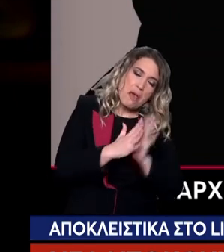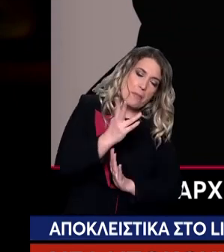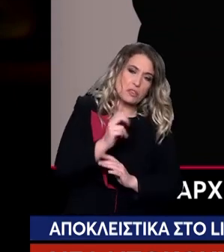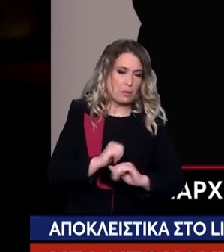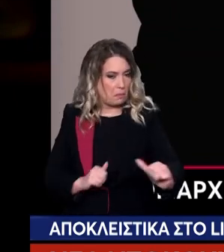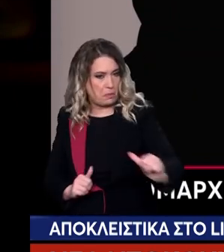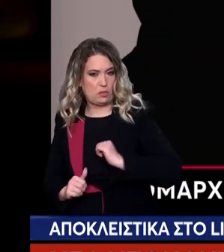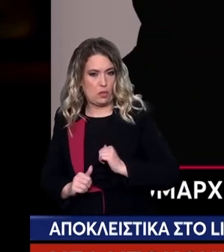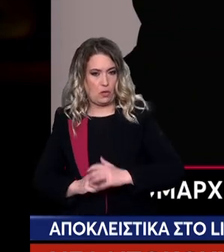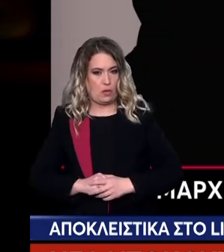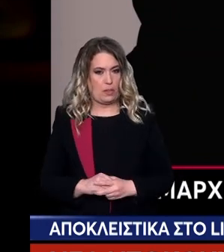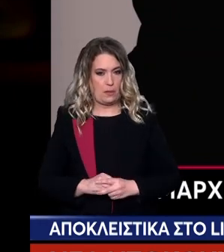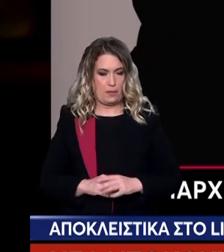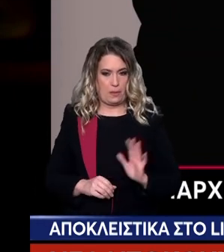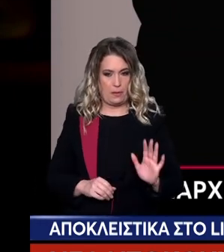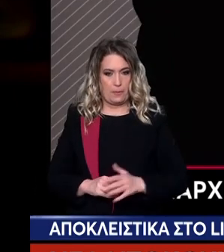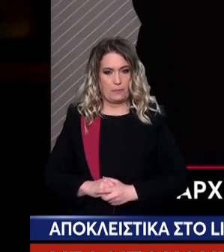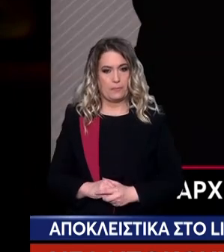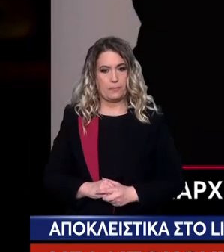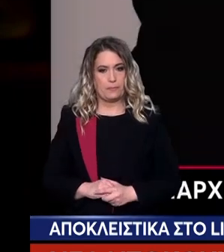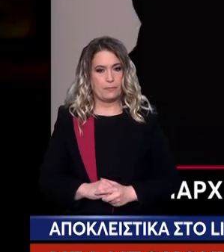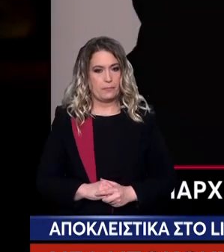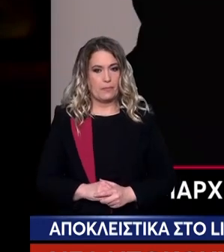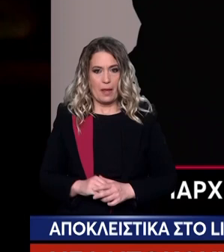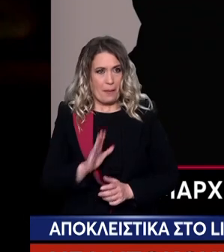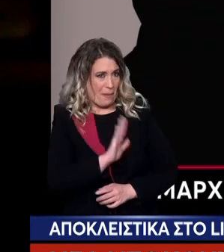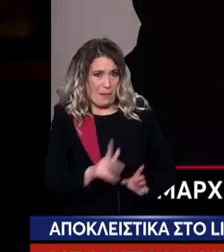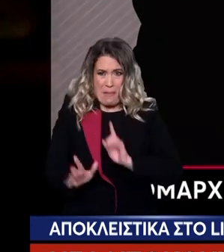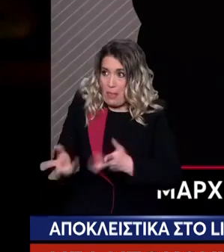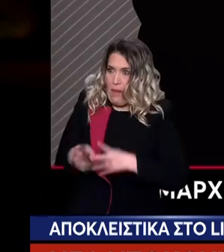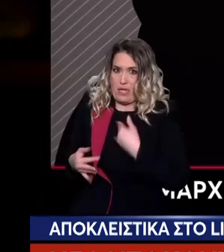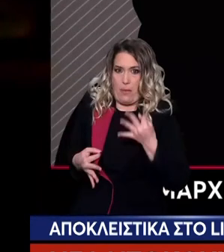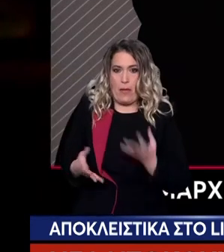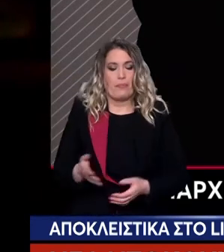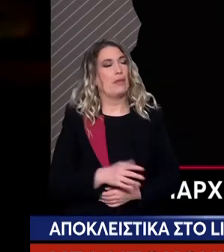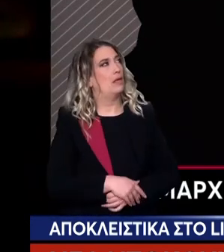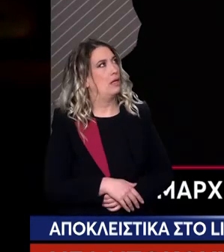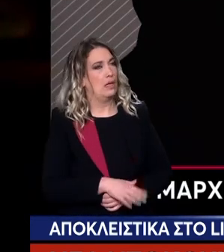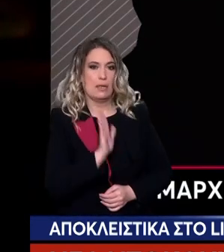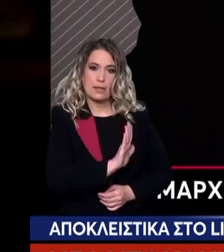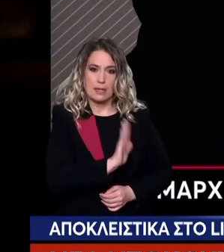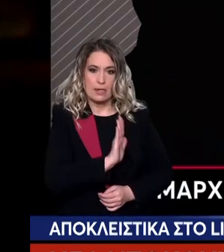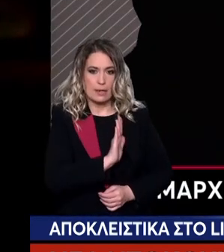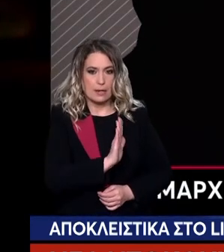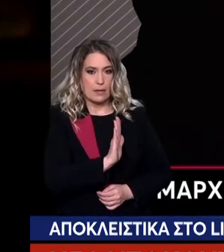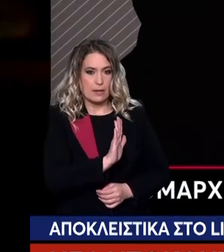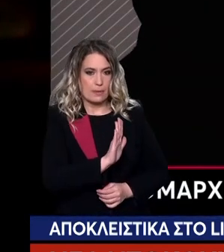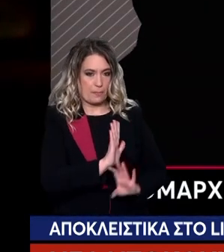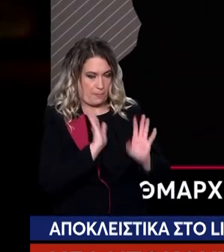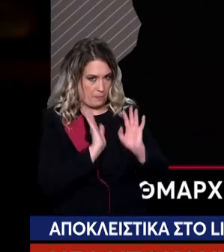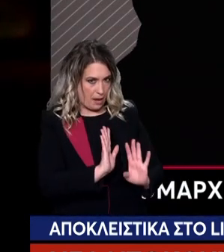20 λεπτά να επιτρέψει περίμενε περίμενε έ λεπτά πά το άλλο μα αφο δεν μ αφήνεις ύ ακούς ε το